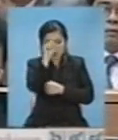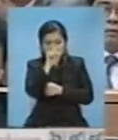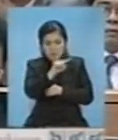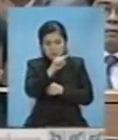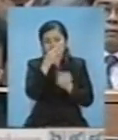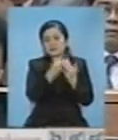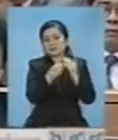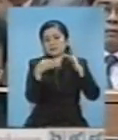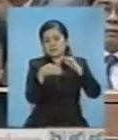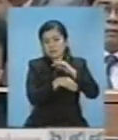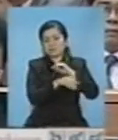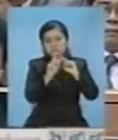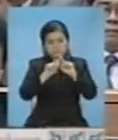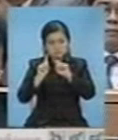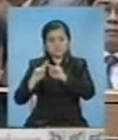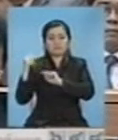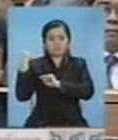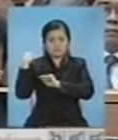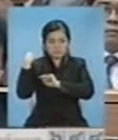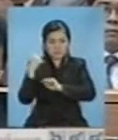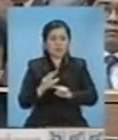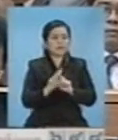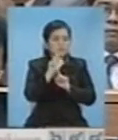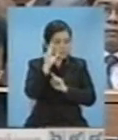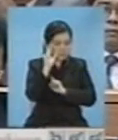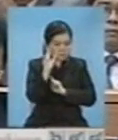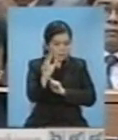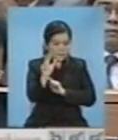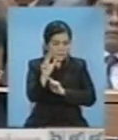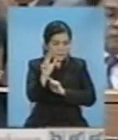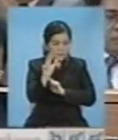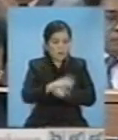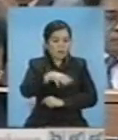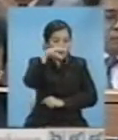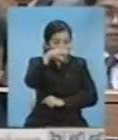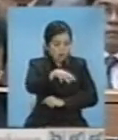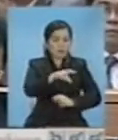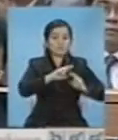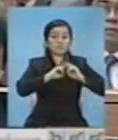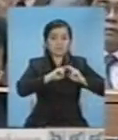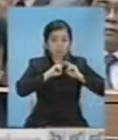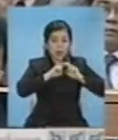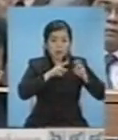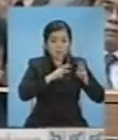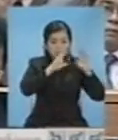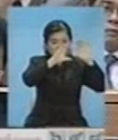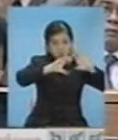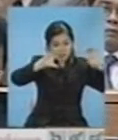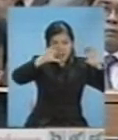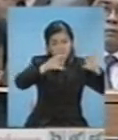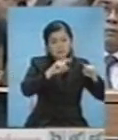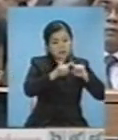จริตประพฤติมิชอบประการที่3หน่วยงานอิสระหรือองค์กรอิสระถูกครอบงำทางการเมื